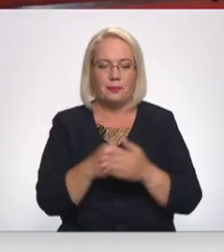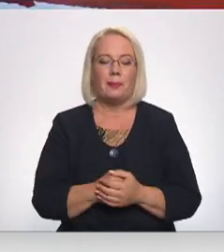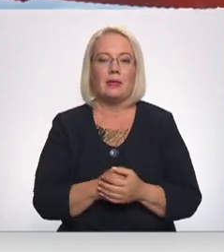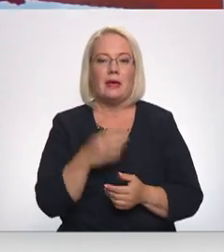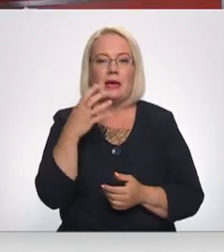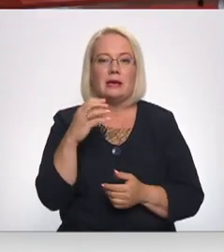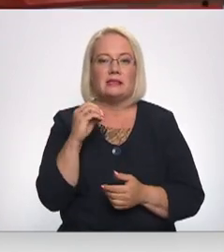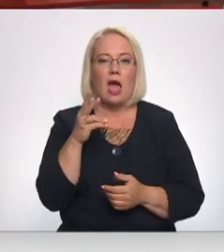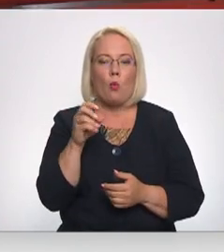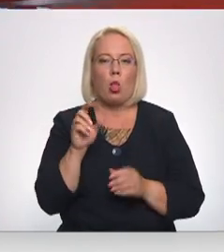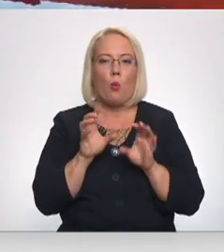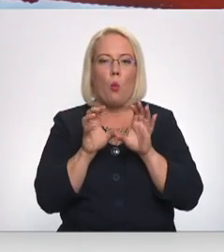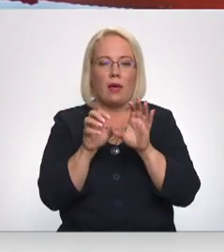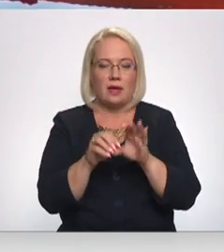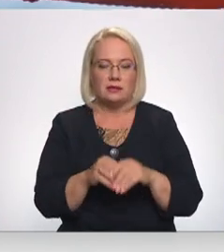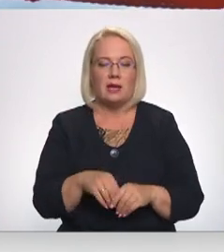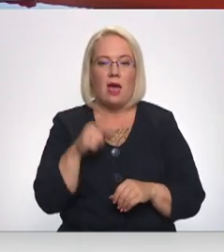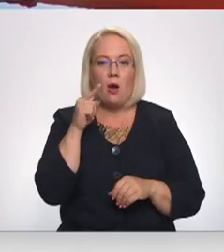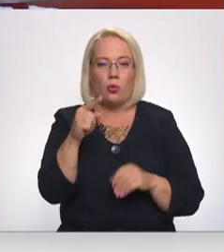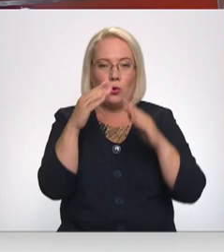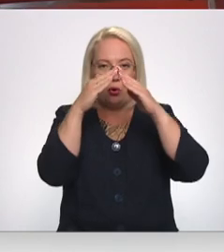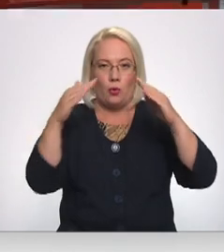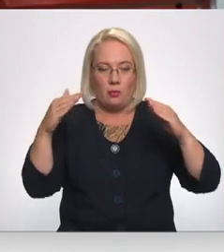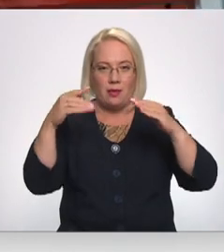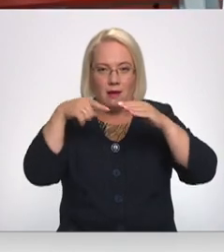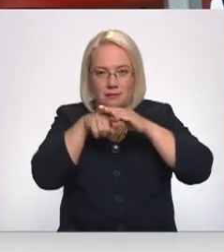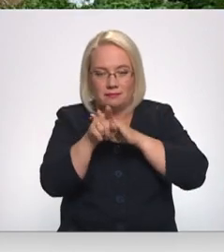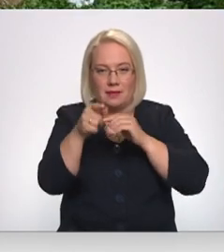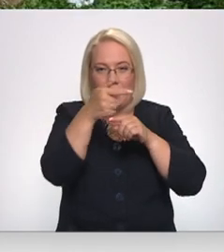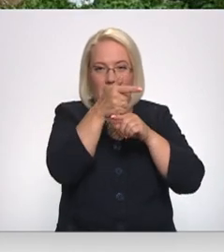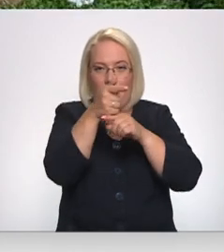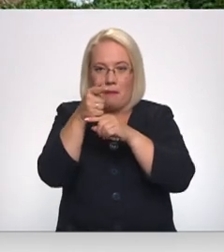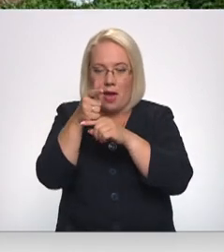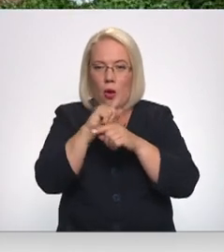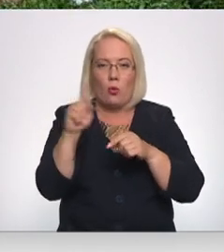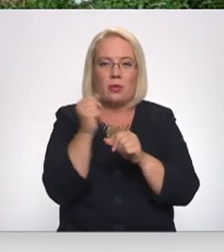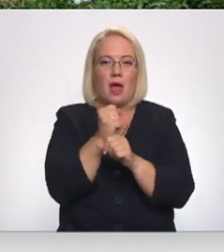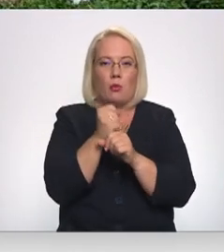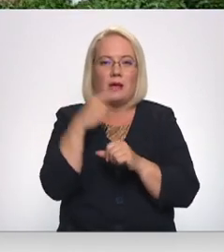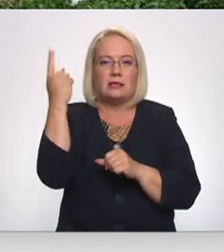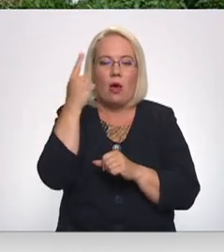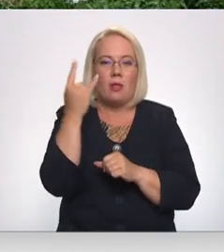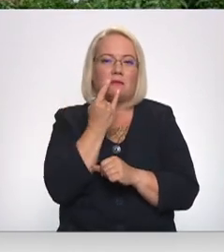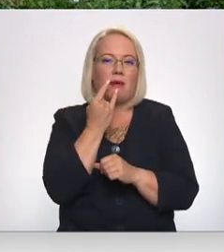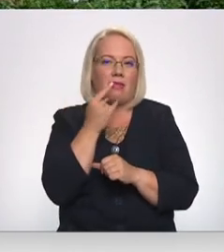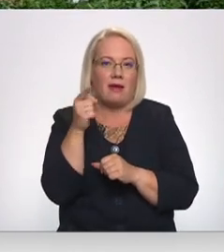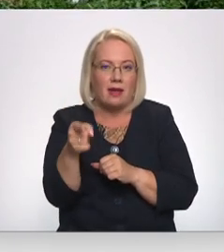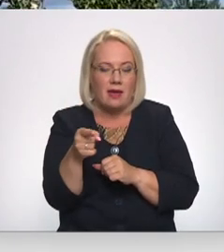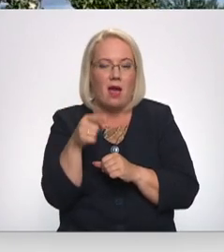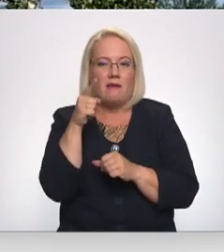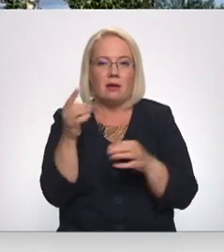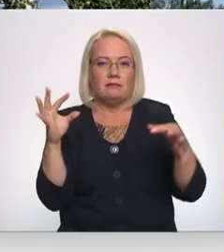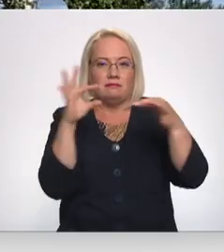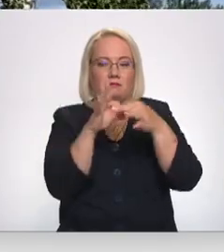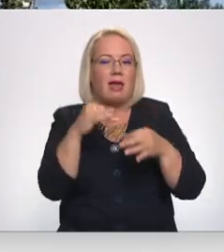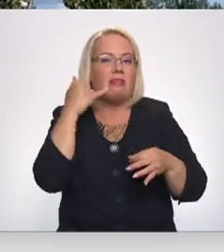cekulkodas. Zem iekārtas jumtiņa atrodas neliela kamera, kuru darbina saules baterijas. Kamera ir savienota ar telefona simkarti,